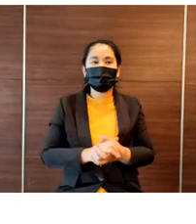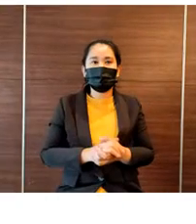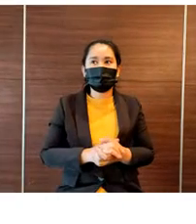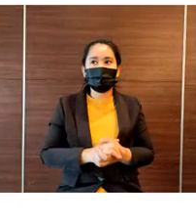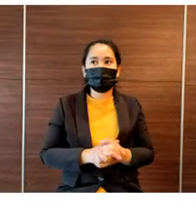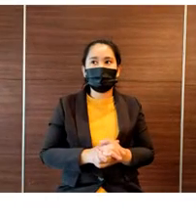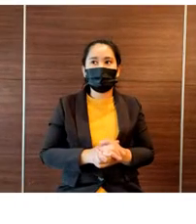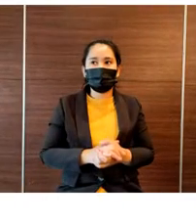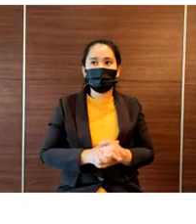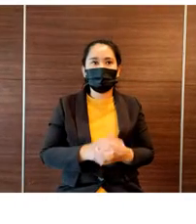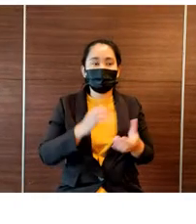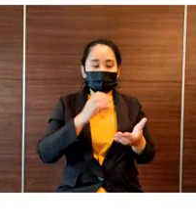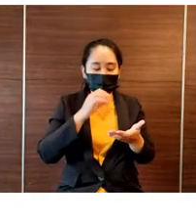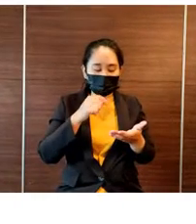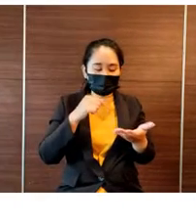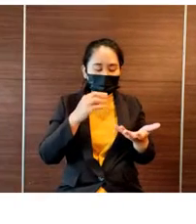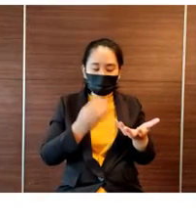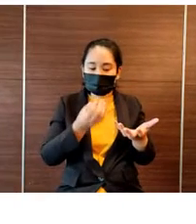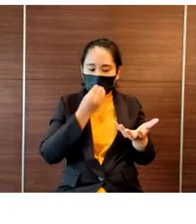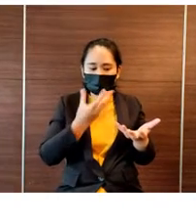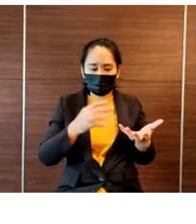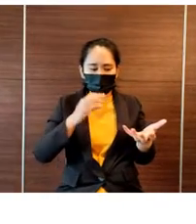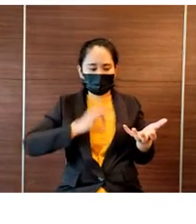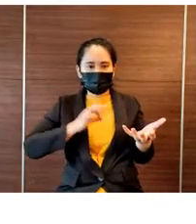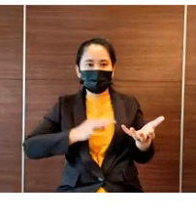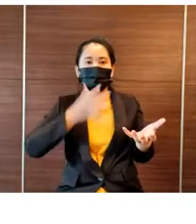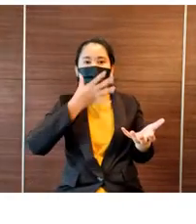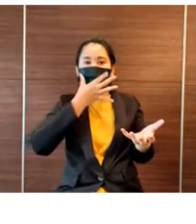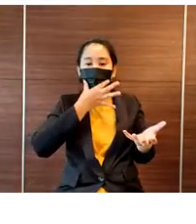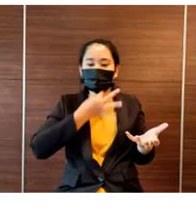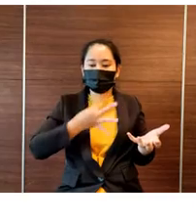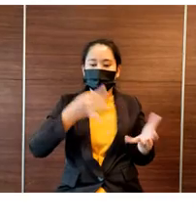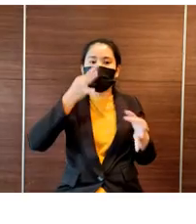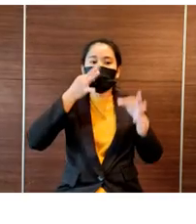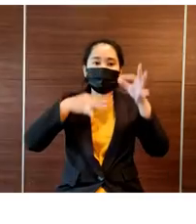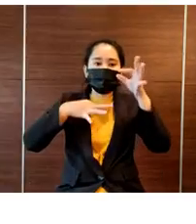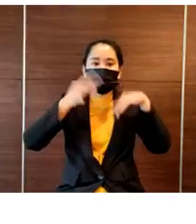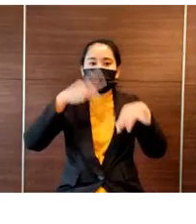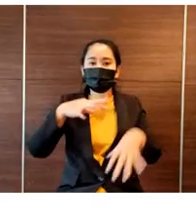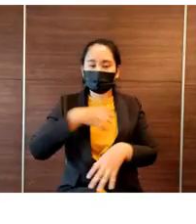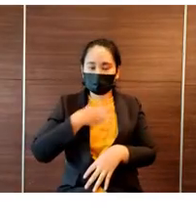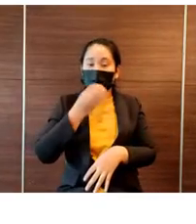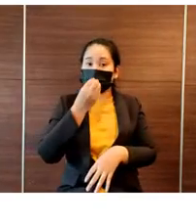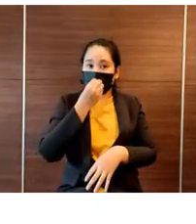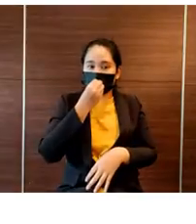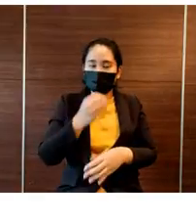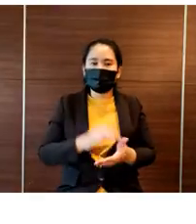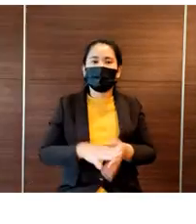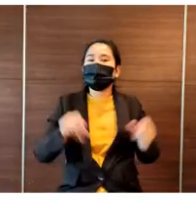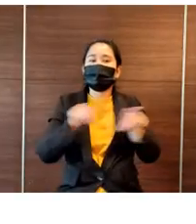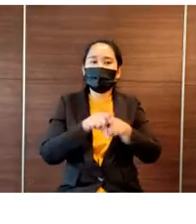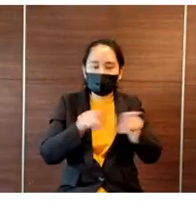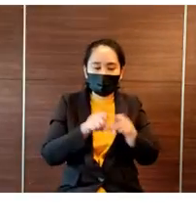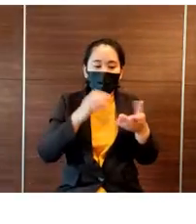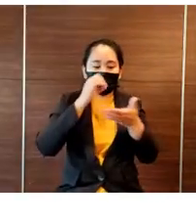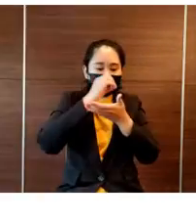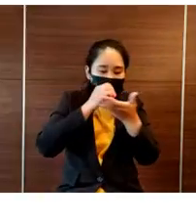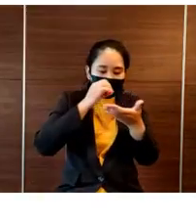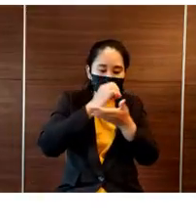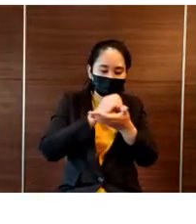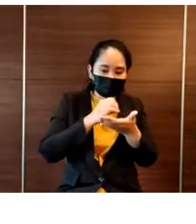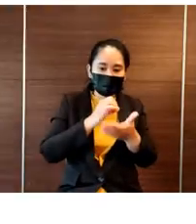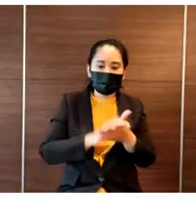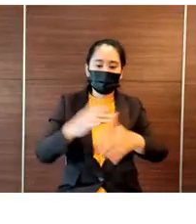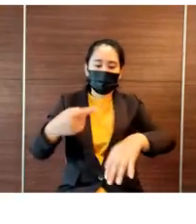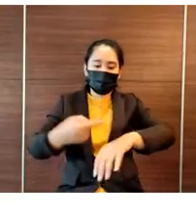คนที่เคยกินอาหารน่ะเขามีความรู้สึกอยากกินอีกอ่ะในขณะเดียวกันคนใช้สารเสพติดผ่านบ้านที่เค